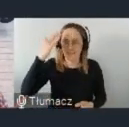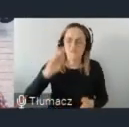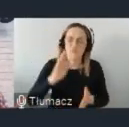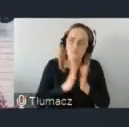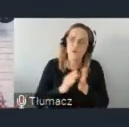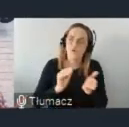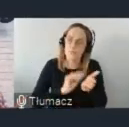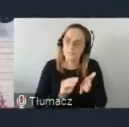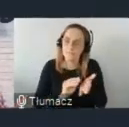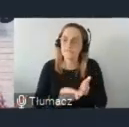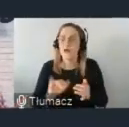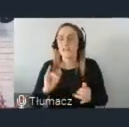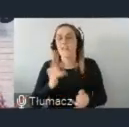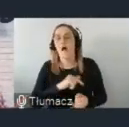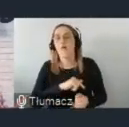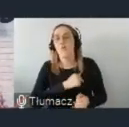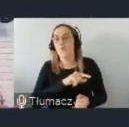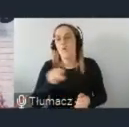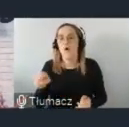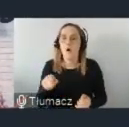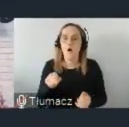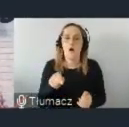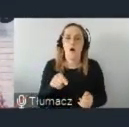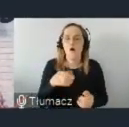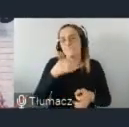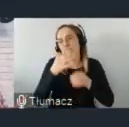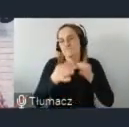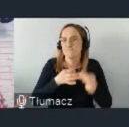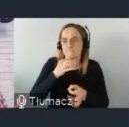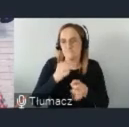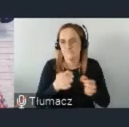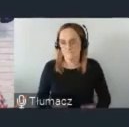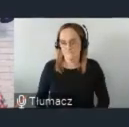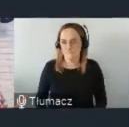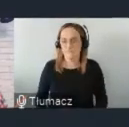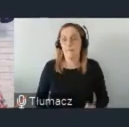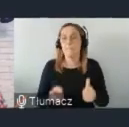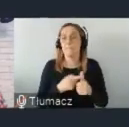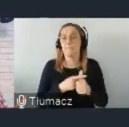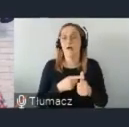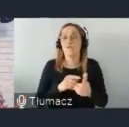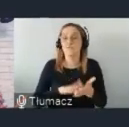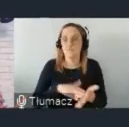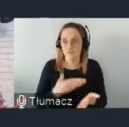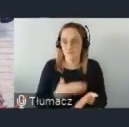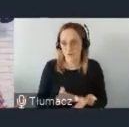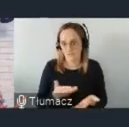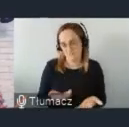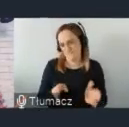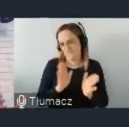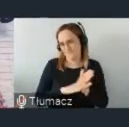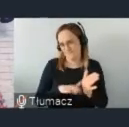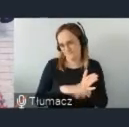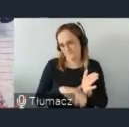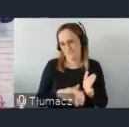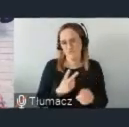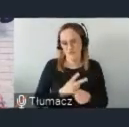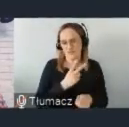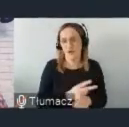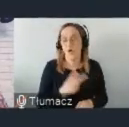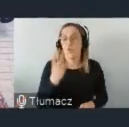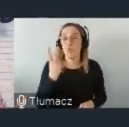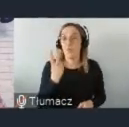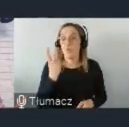piszcie do mnie, żebym wiedział, jak długo akcentować pewne rzeczy. To pierwszy przykład, zaczynamy od takich najprostszych dostępnych.